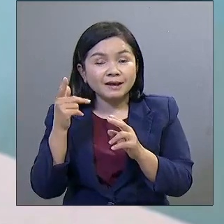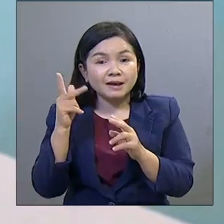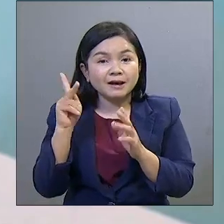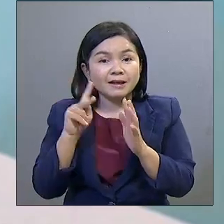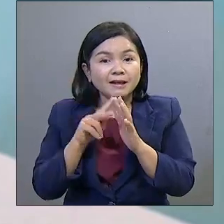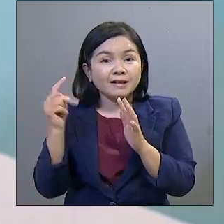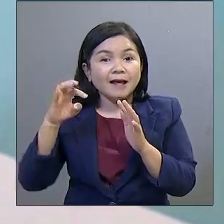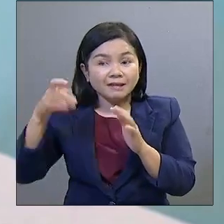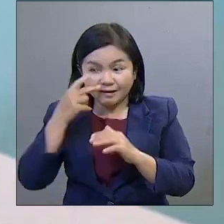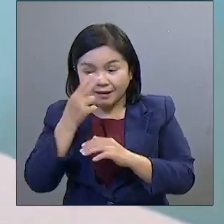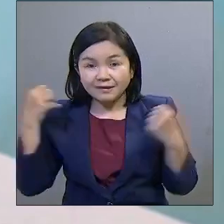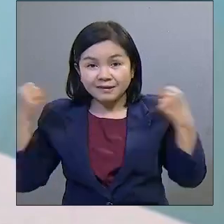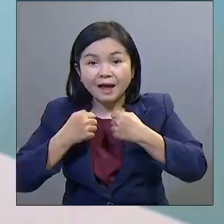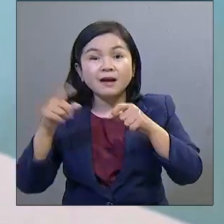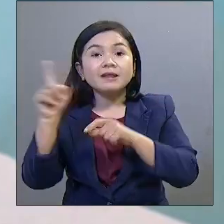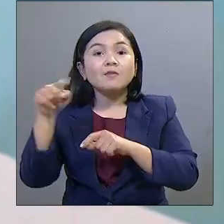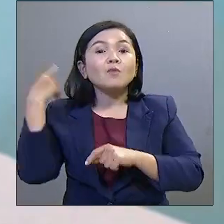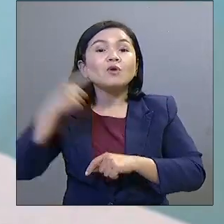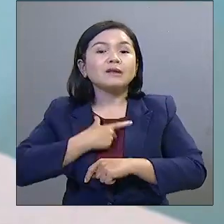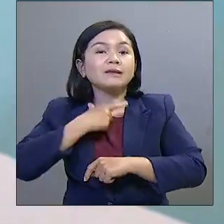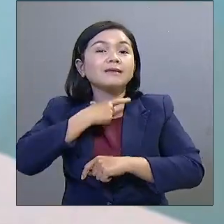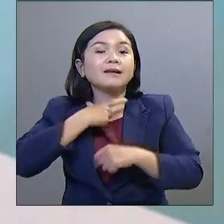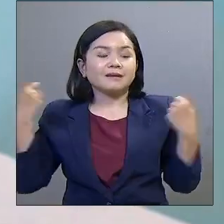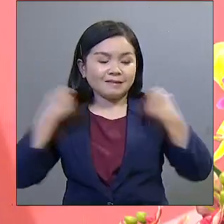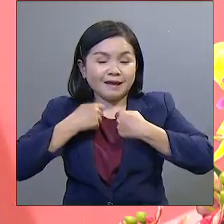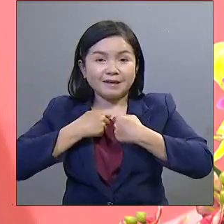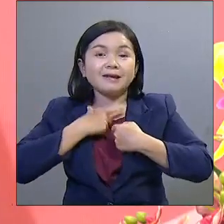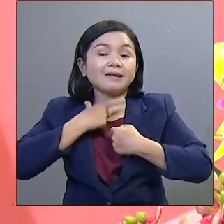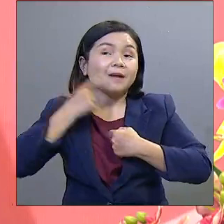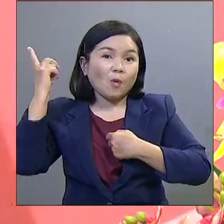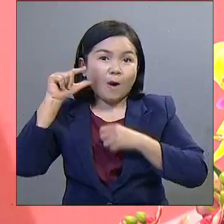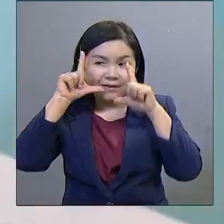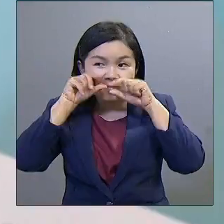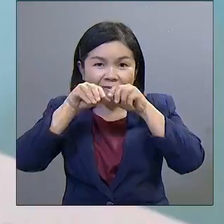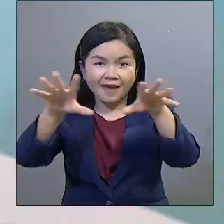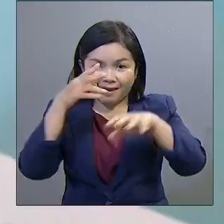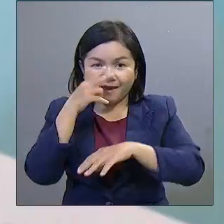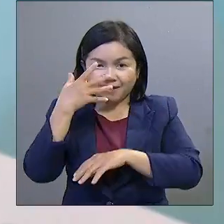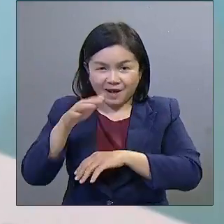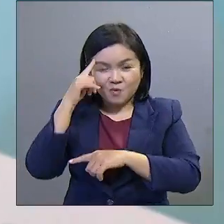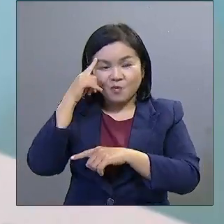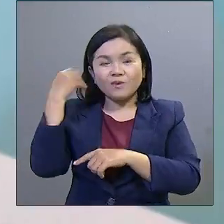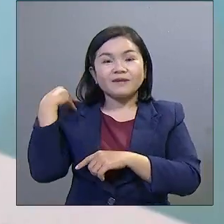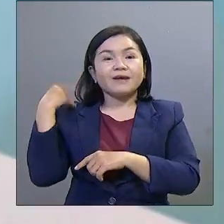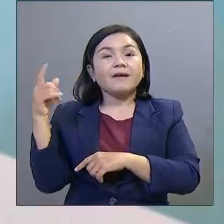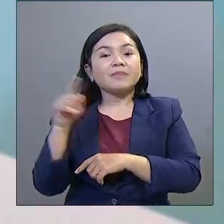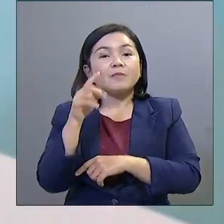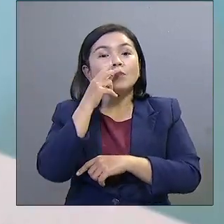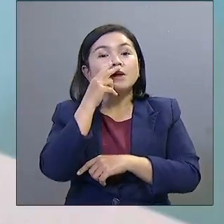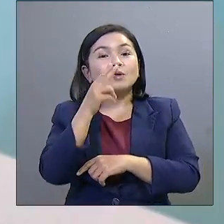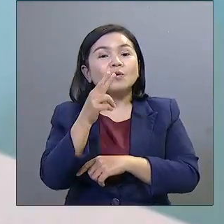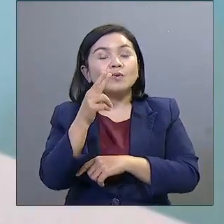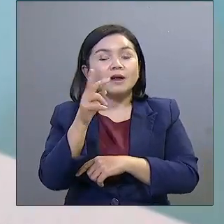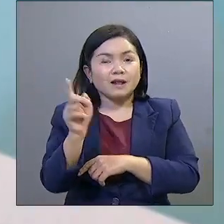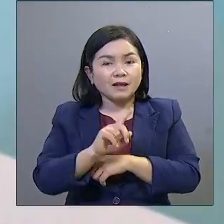โอ้โหเป็นสาวมงน่ารักเชียว เห็นแล้วเมื่อวานถ่ายรูปลง นะคะเอาไปที่อีกหนึ่งซอฟต์พาวเวอร์ของเรานะ